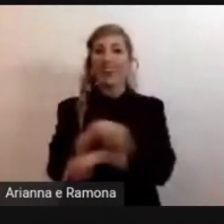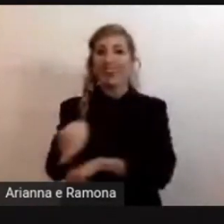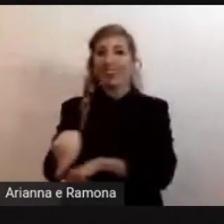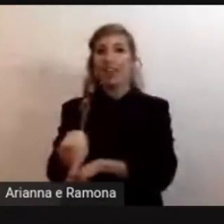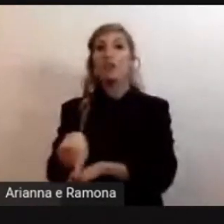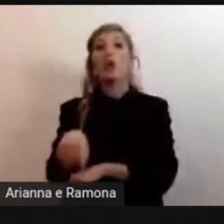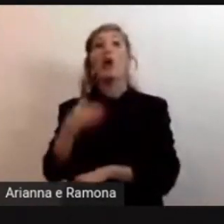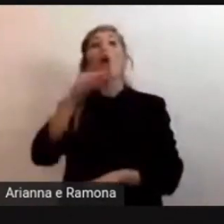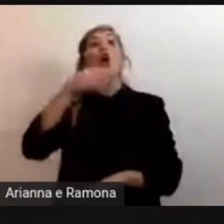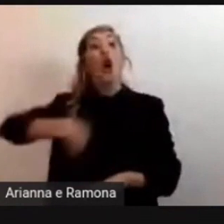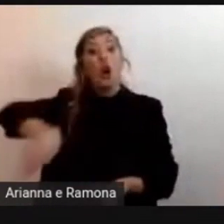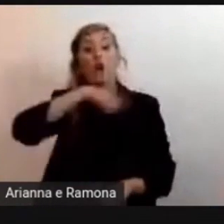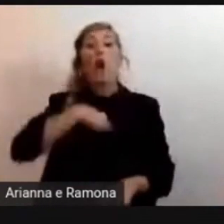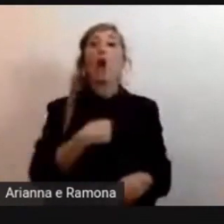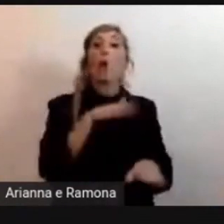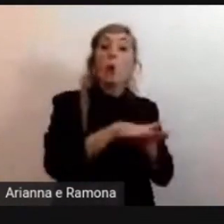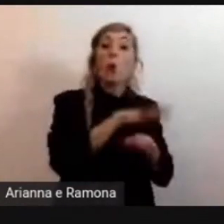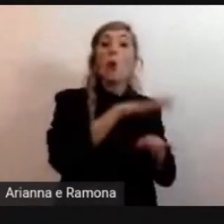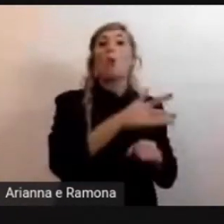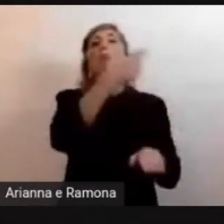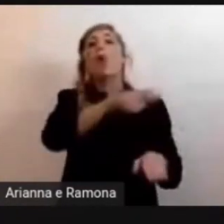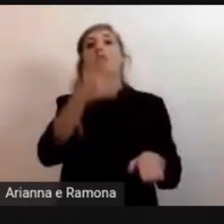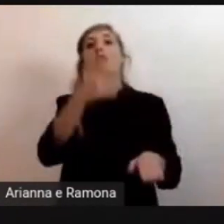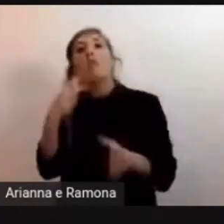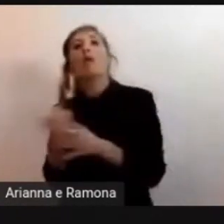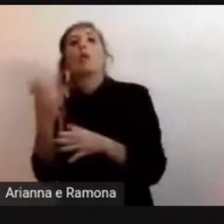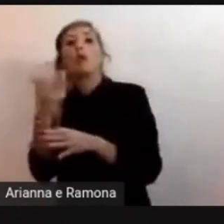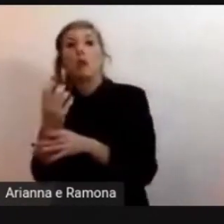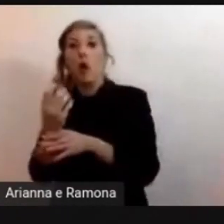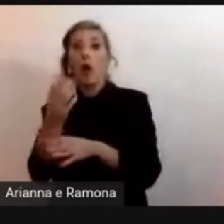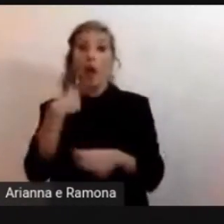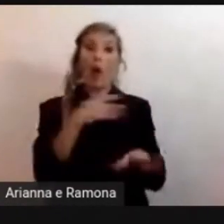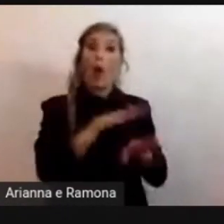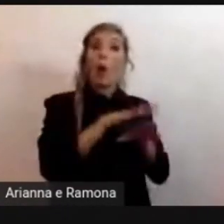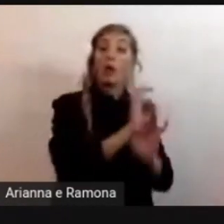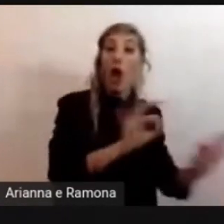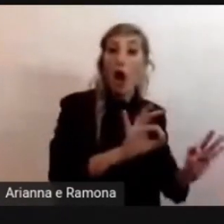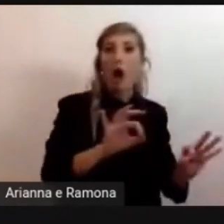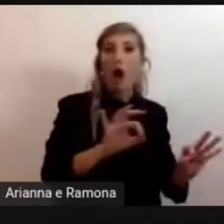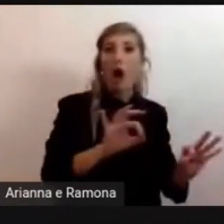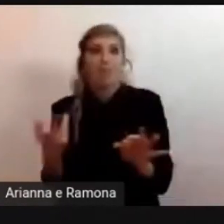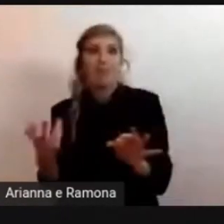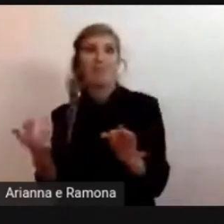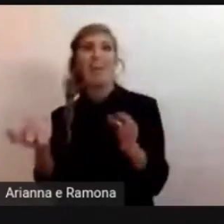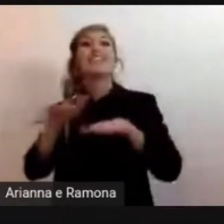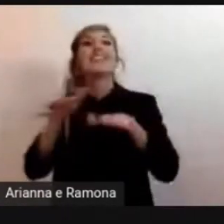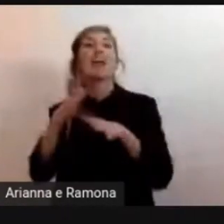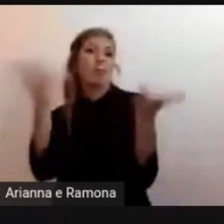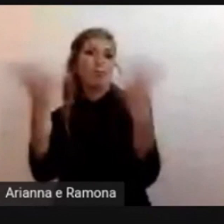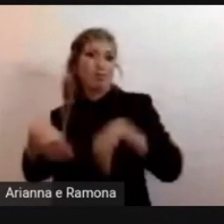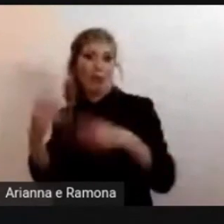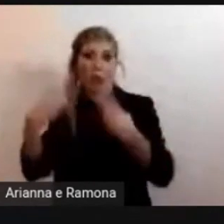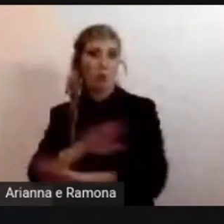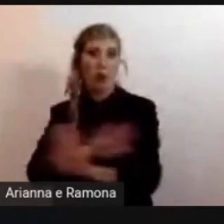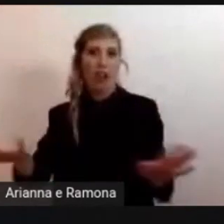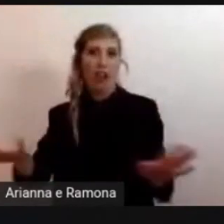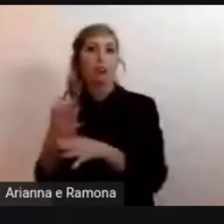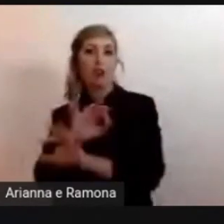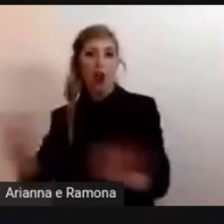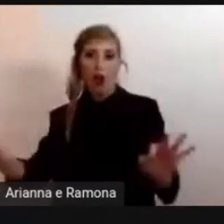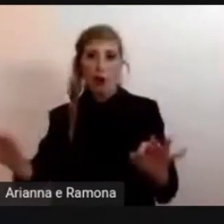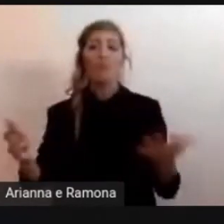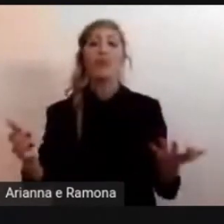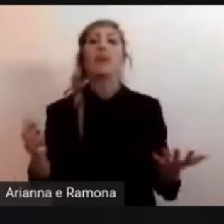ma tant'è vero che se non consumassimo colto che si aspettano qualcosa che invito a